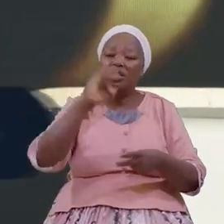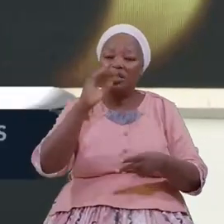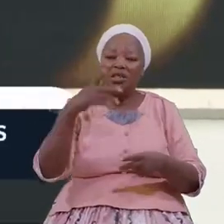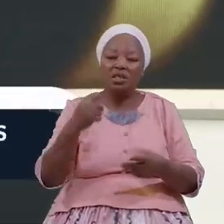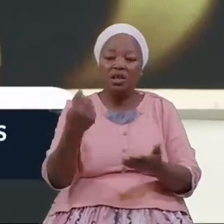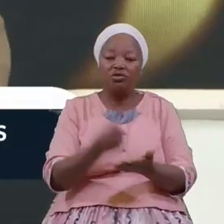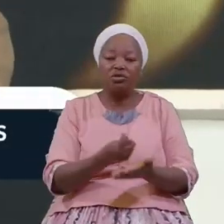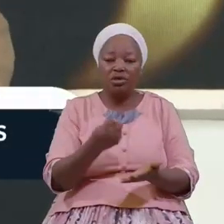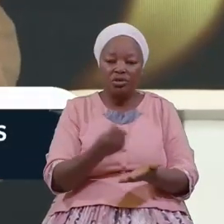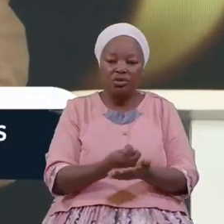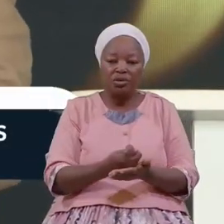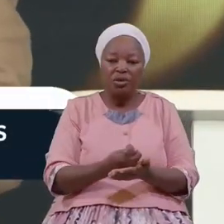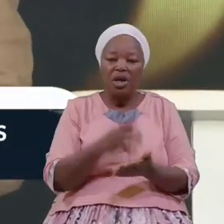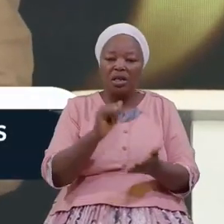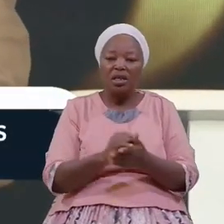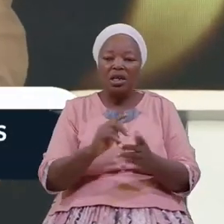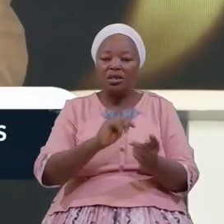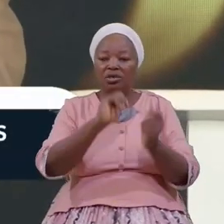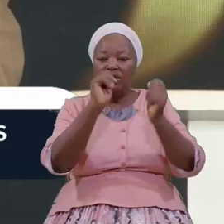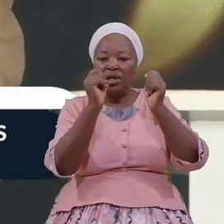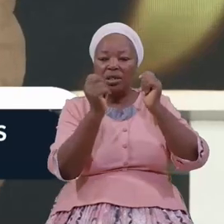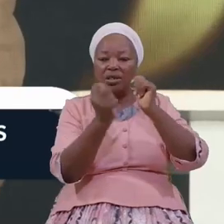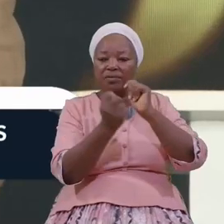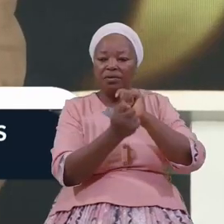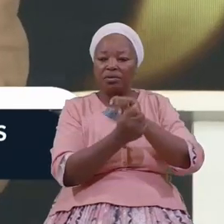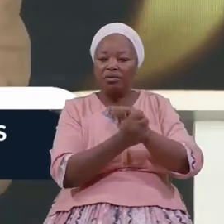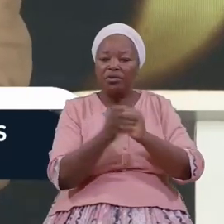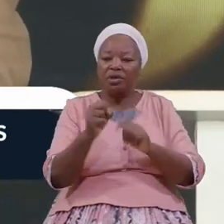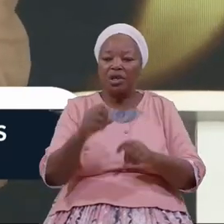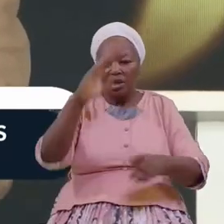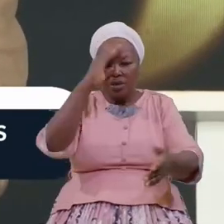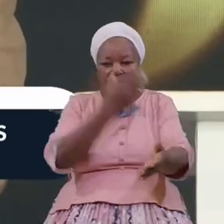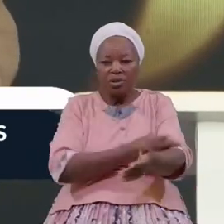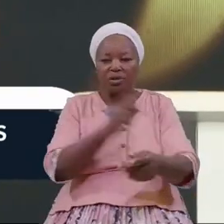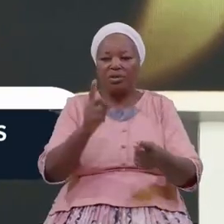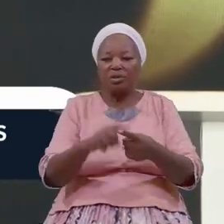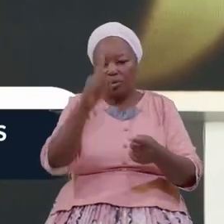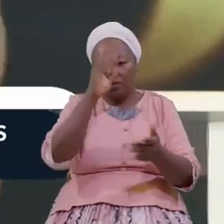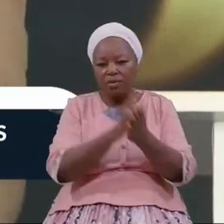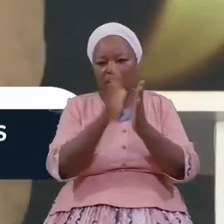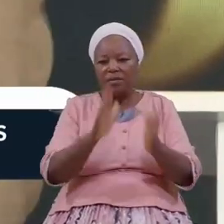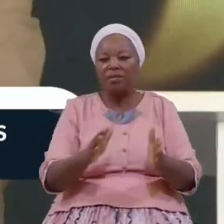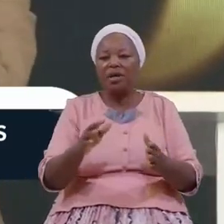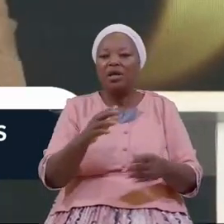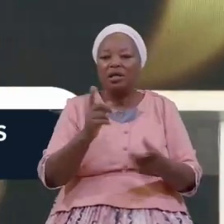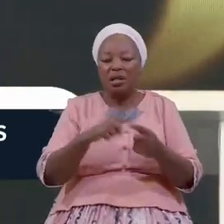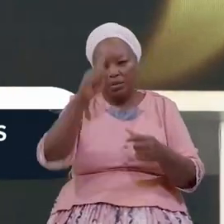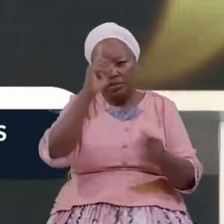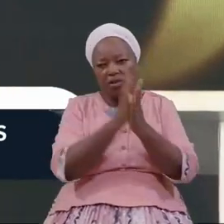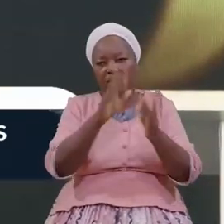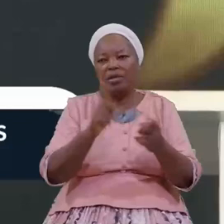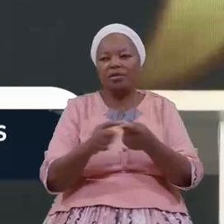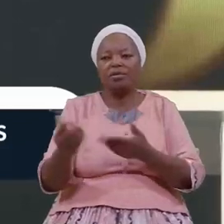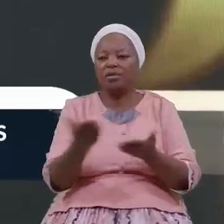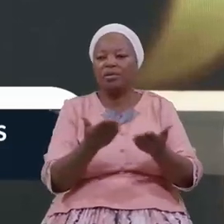Deux, le trésor qui transforme les fils en saints et les saints en